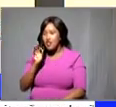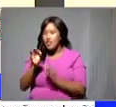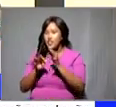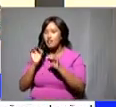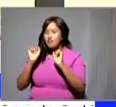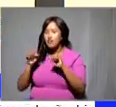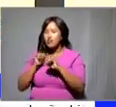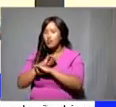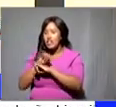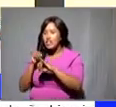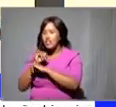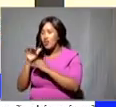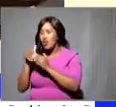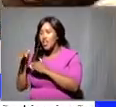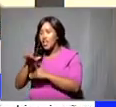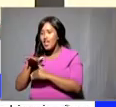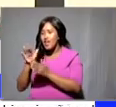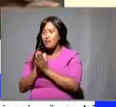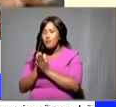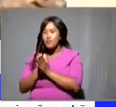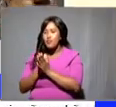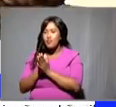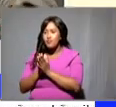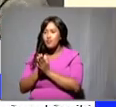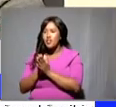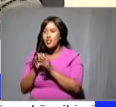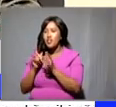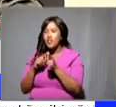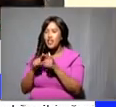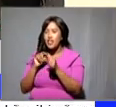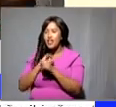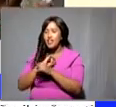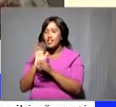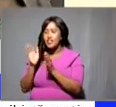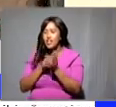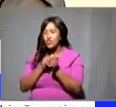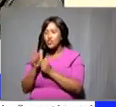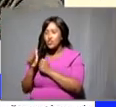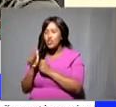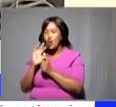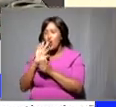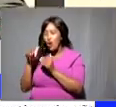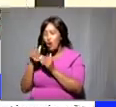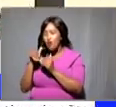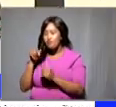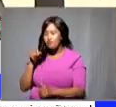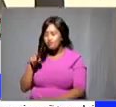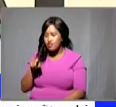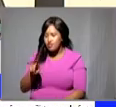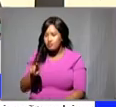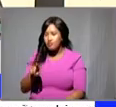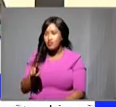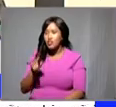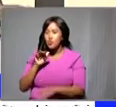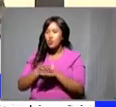hura service isio siyo the ikahuru wale it kills those iyo na gikoro nego nyiteta hau gete ini uguo kana kere niwega service isio siyo the